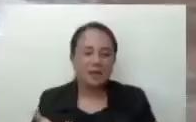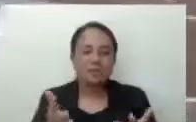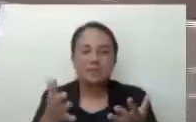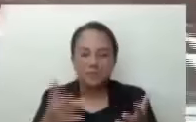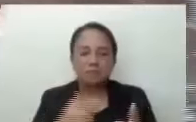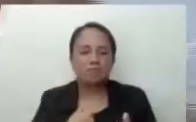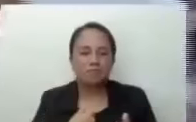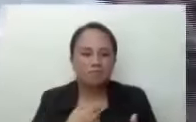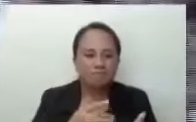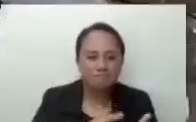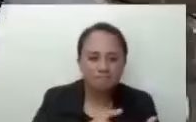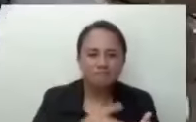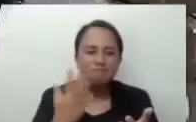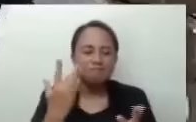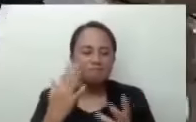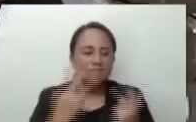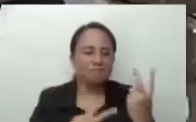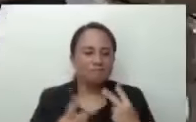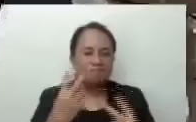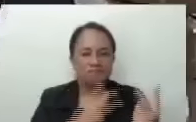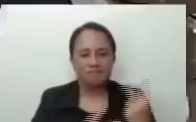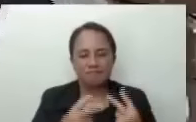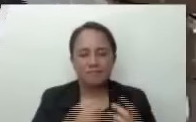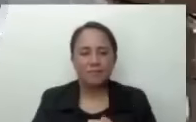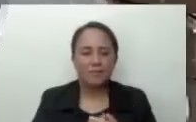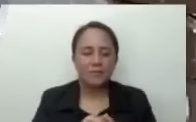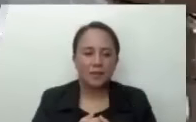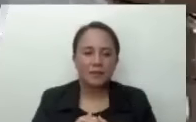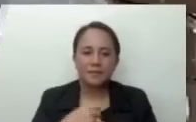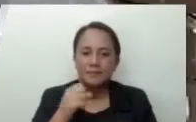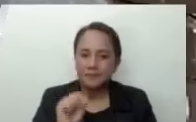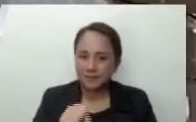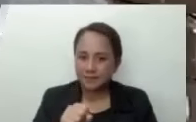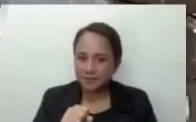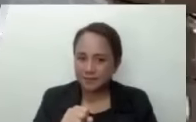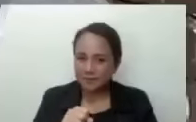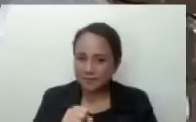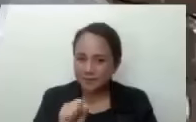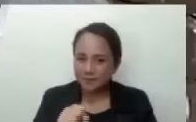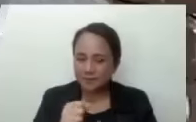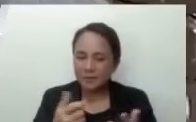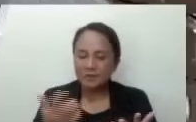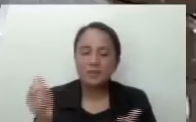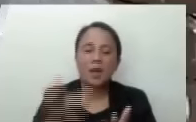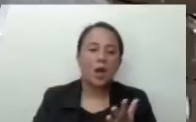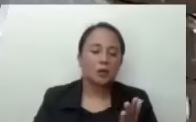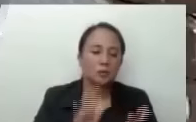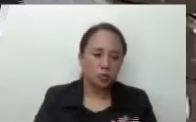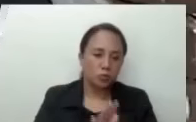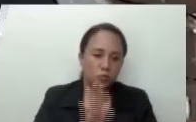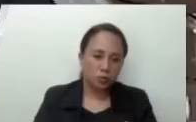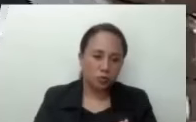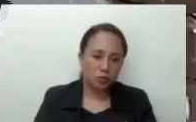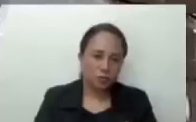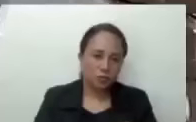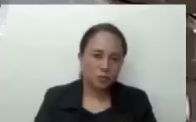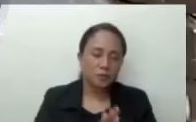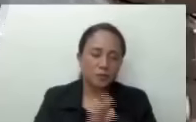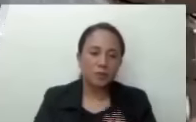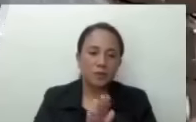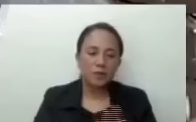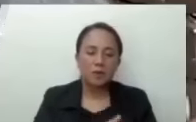makapasyal diyan namangha po kami sa ano sa mga arts po nung yung Based po sa nangyari noon